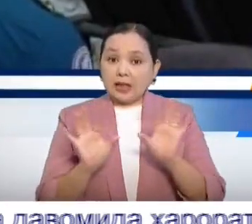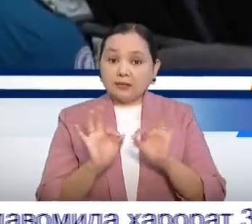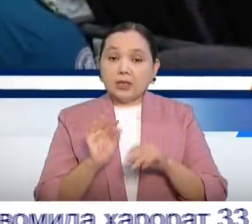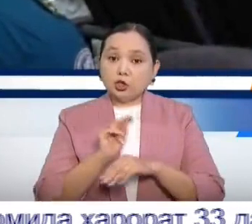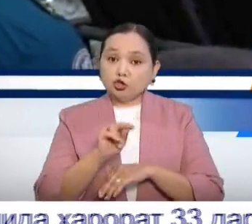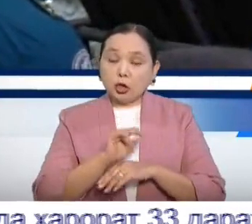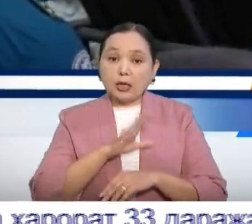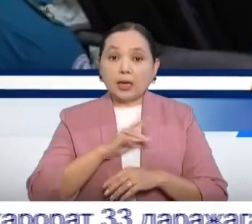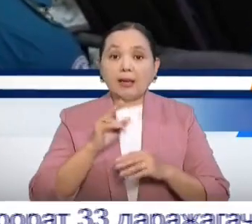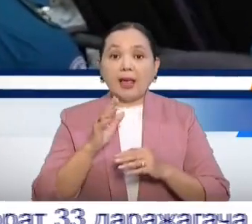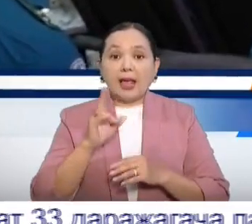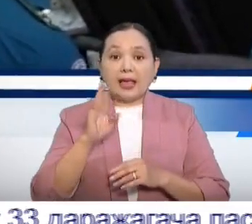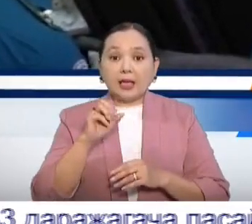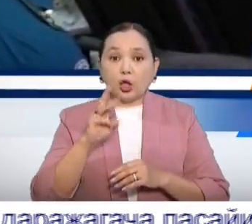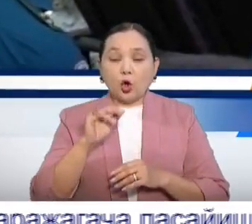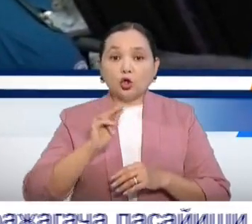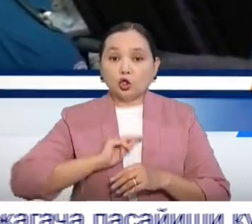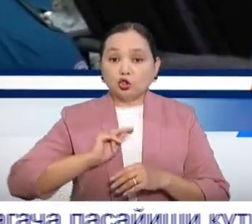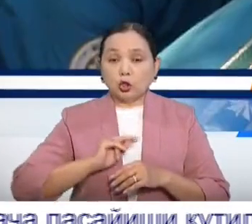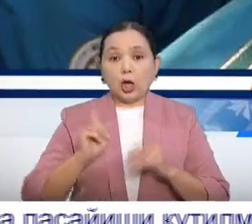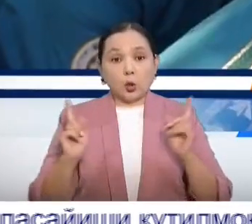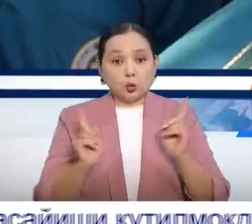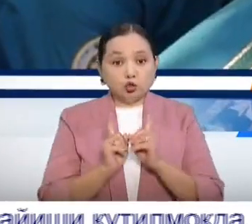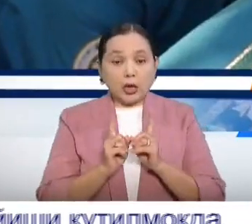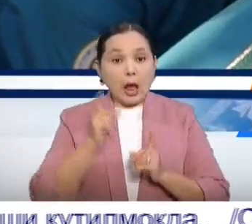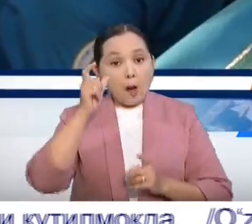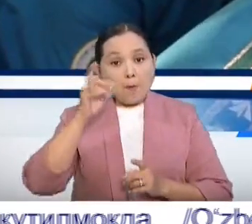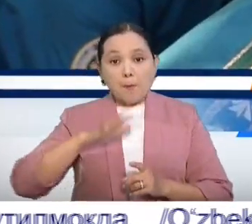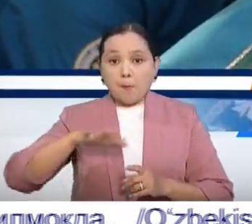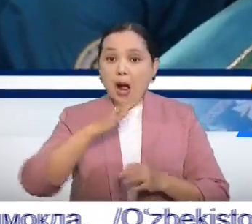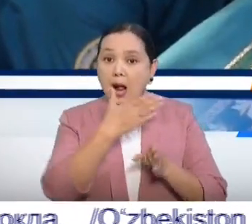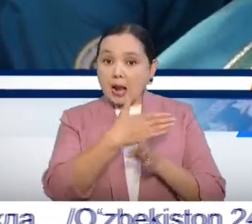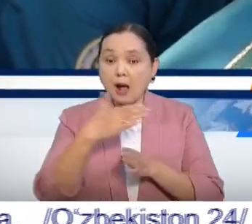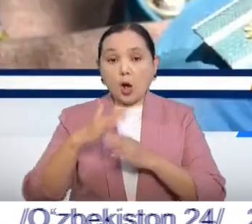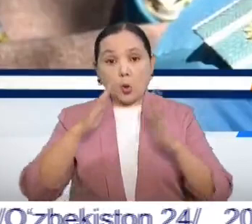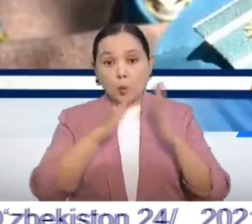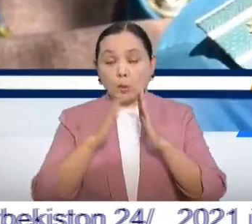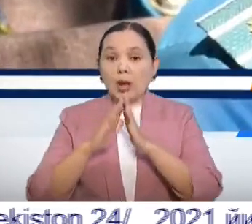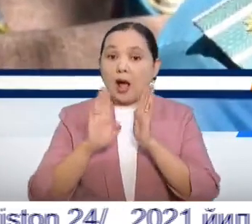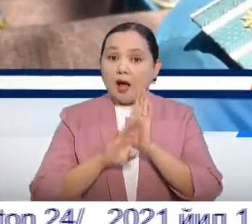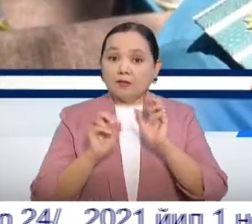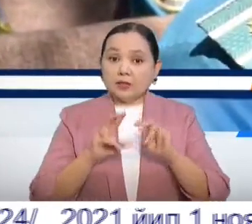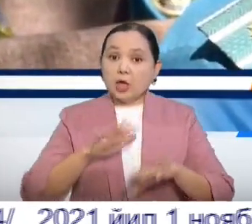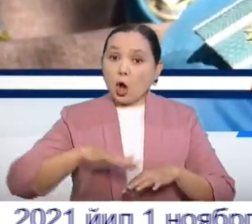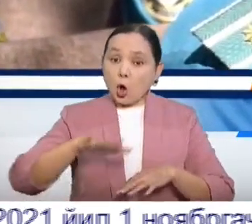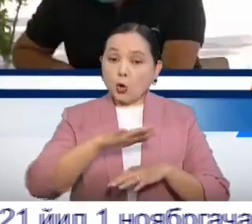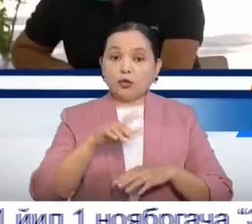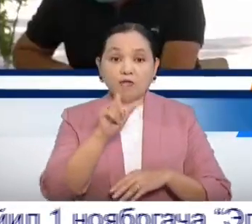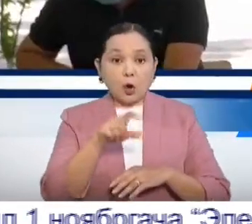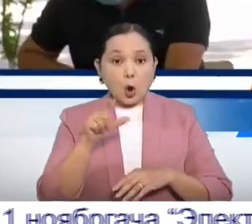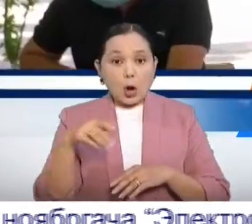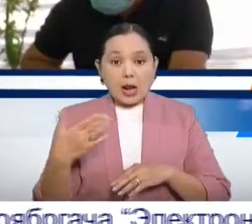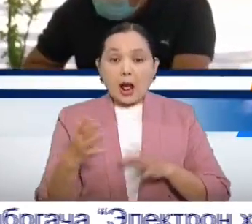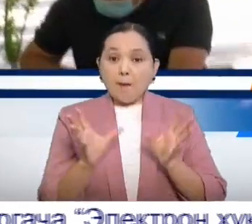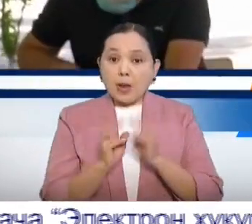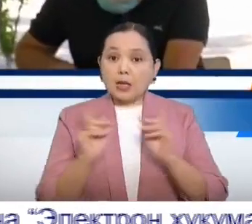chiqildi. Kattaqo'rg'on tumani ichki ishlar bo'limida o'tkazilgan uchrashuvda mahallabay, xavfsiz xonadon, xavfsiz hovli hamda fuqarobay usulida ishni